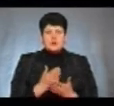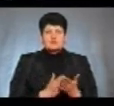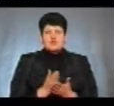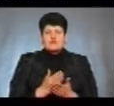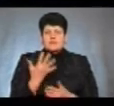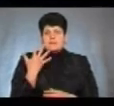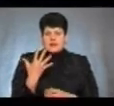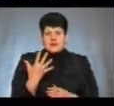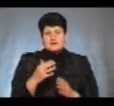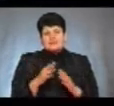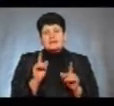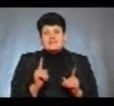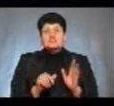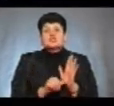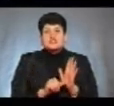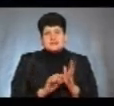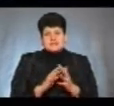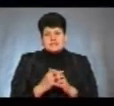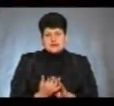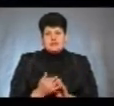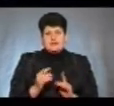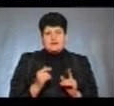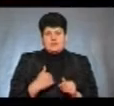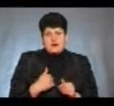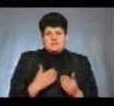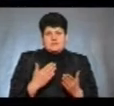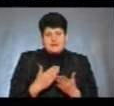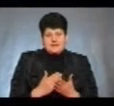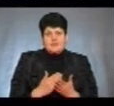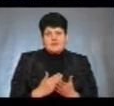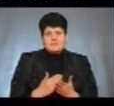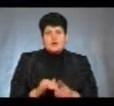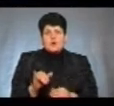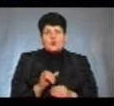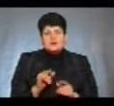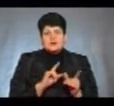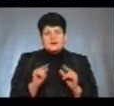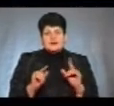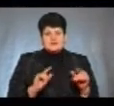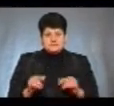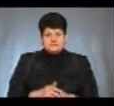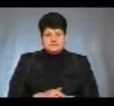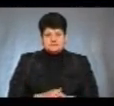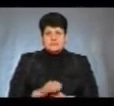5 сіл, навіть 6, і в принципі нам є куди пересуватися.